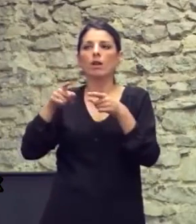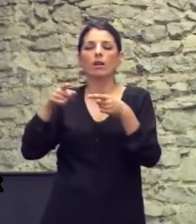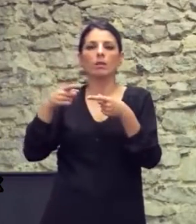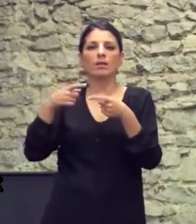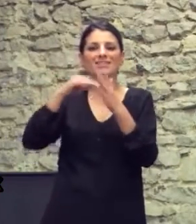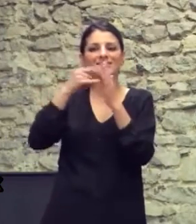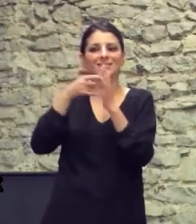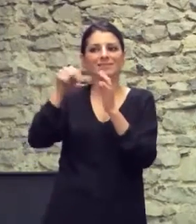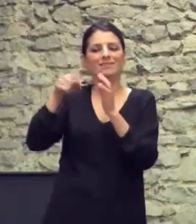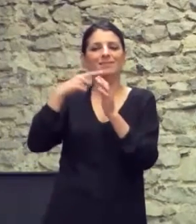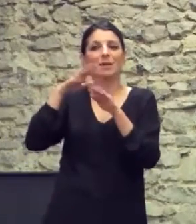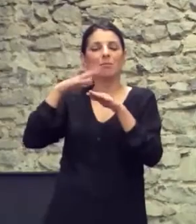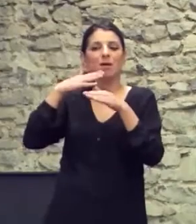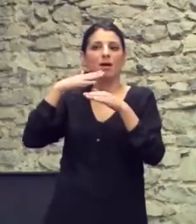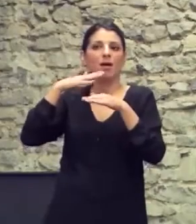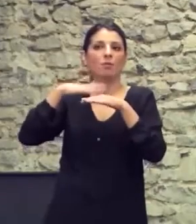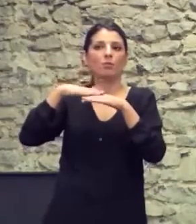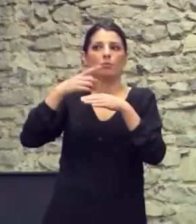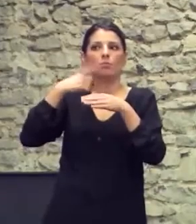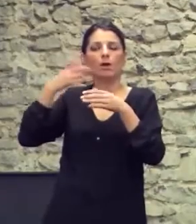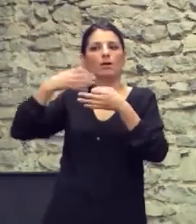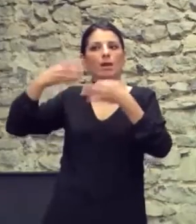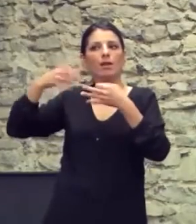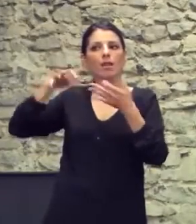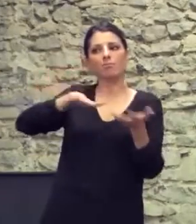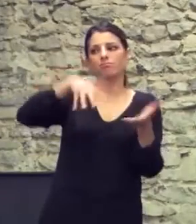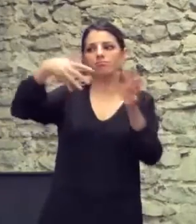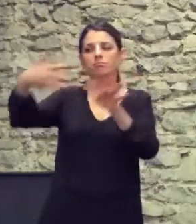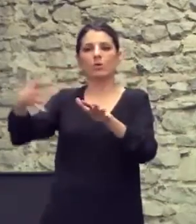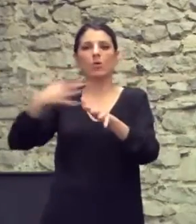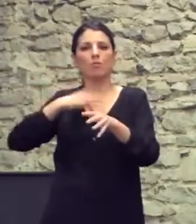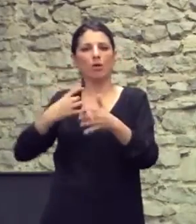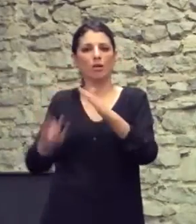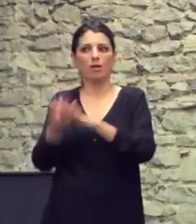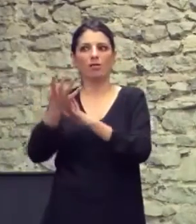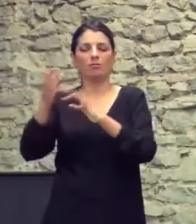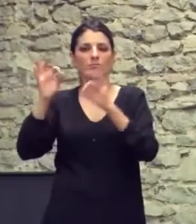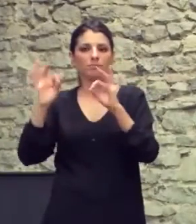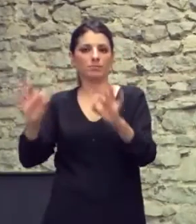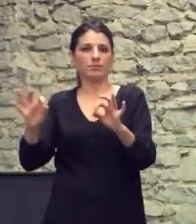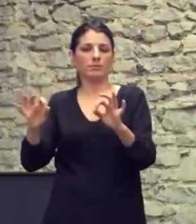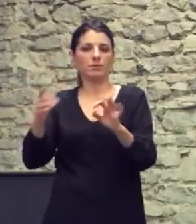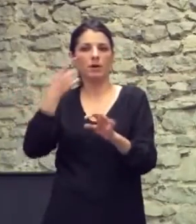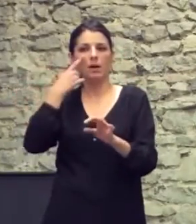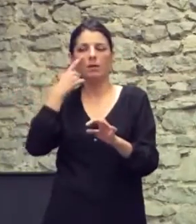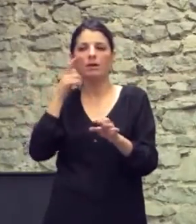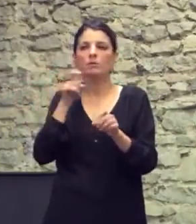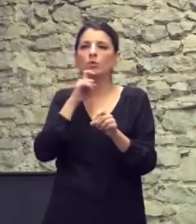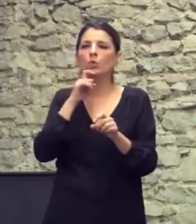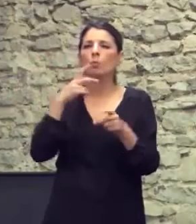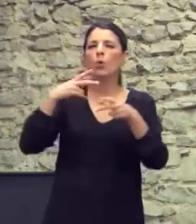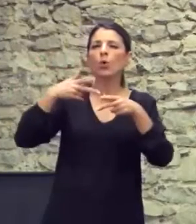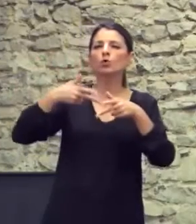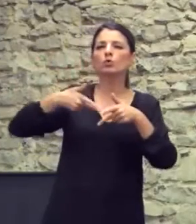dituenak eta beste batzuk ez. Eta gure lana da, errealitate gehiago posible egitea. Ez nolabait tolerantzia